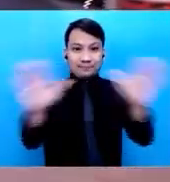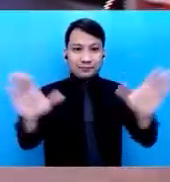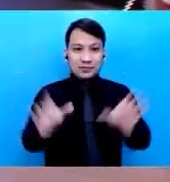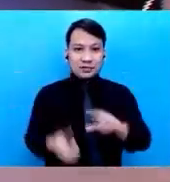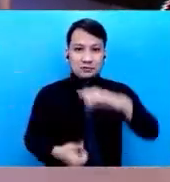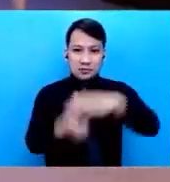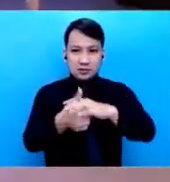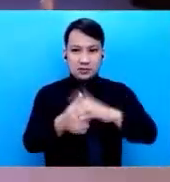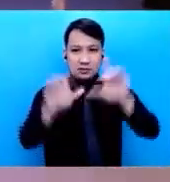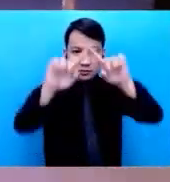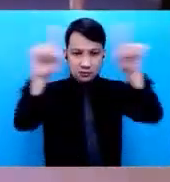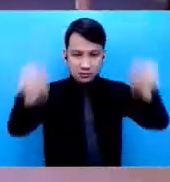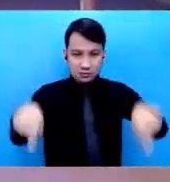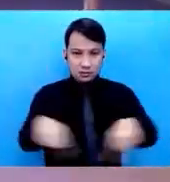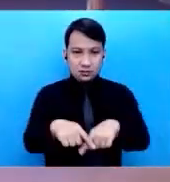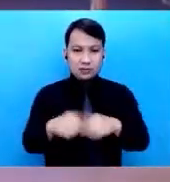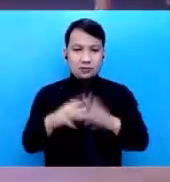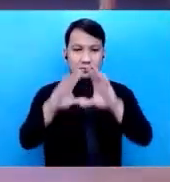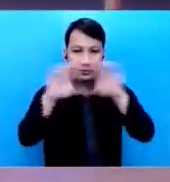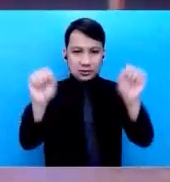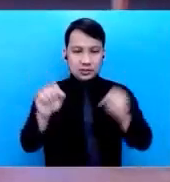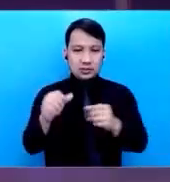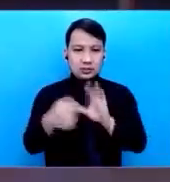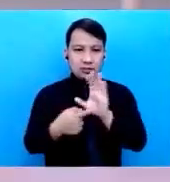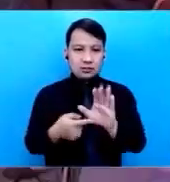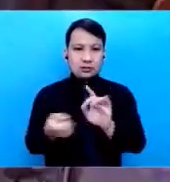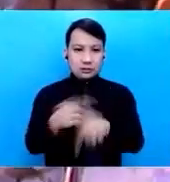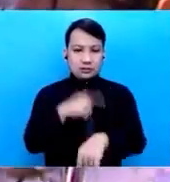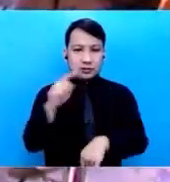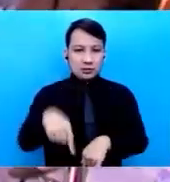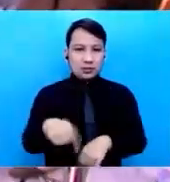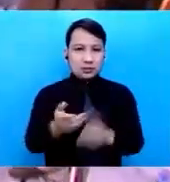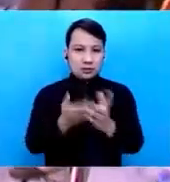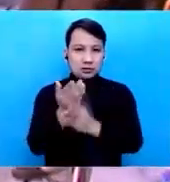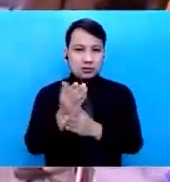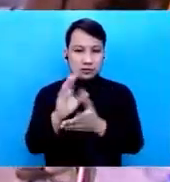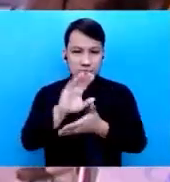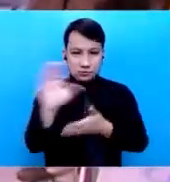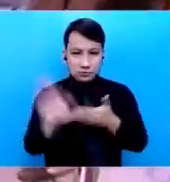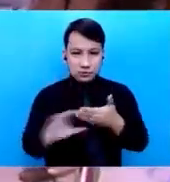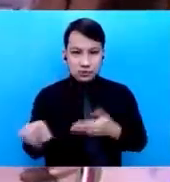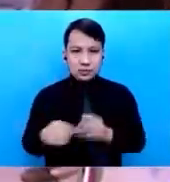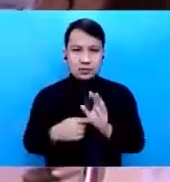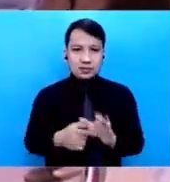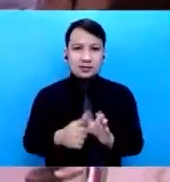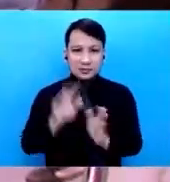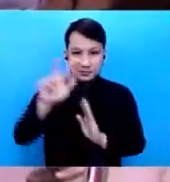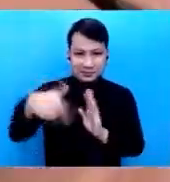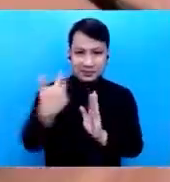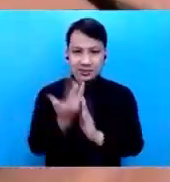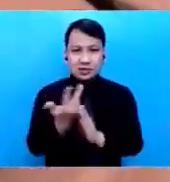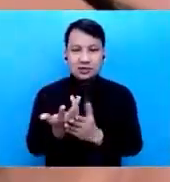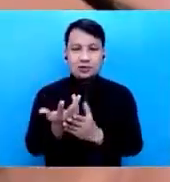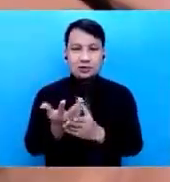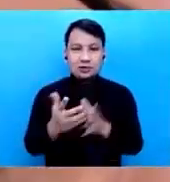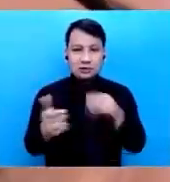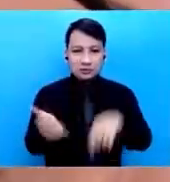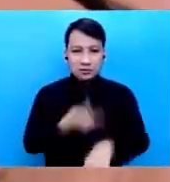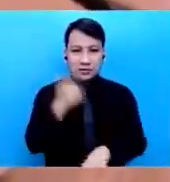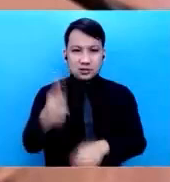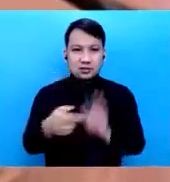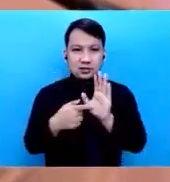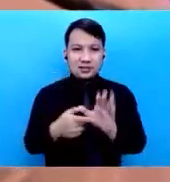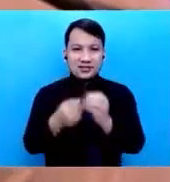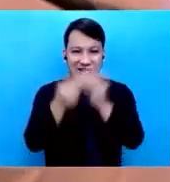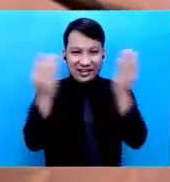ipoproject ang mga presidential candidates na dadalo via Zoom. 3 oras tatagal ang forum na mapapanood at